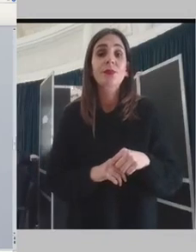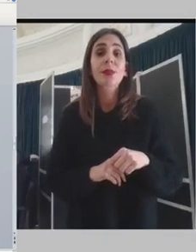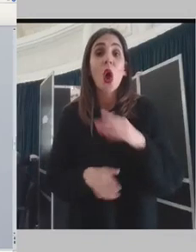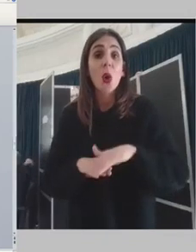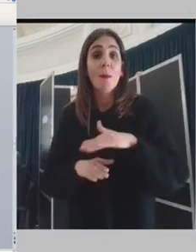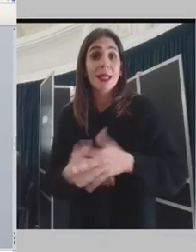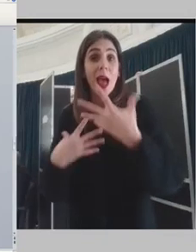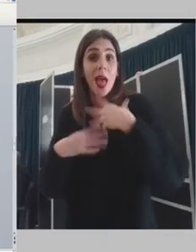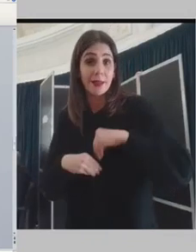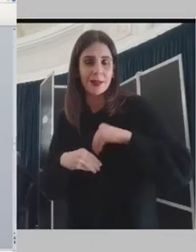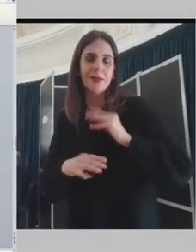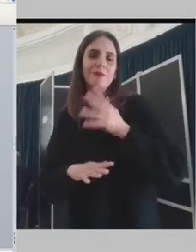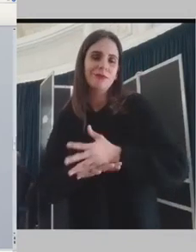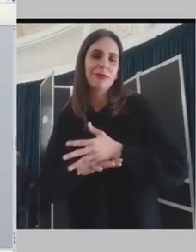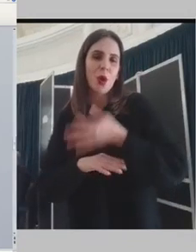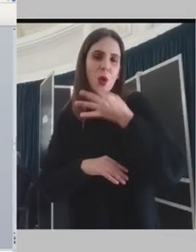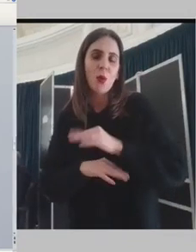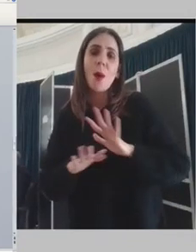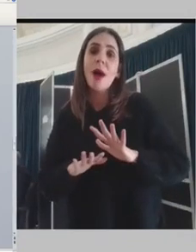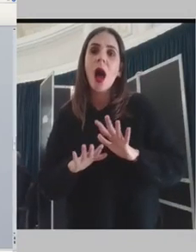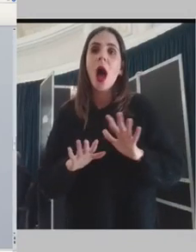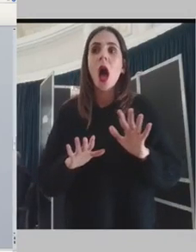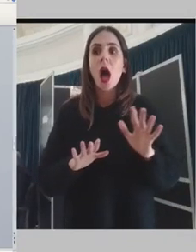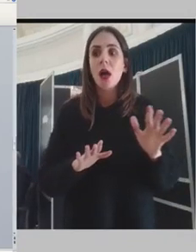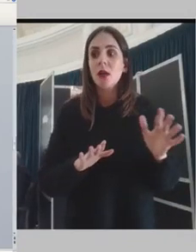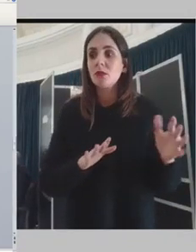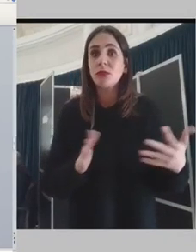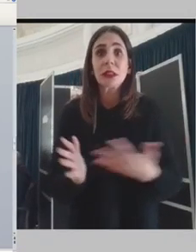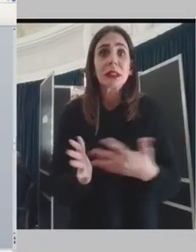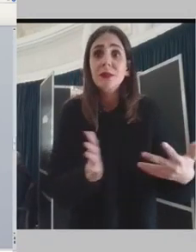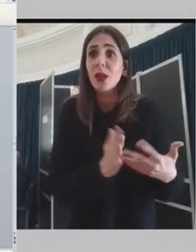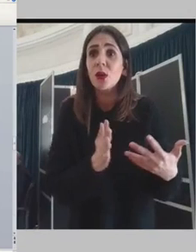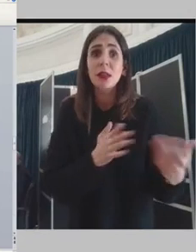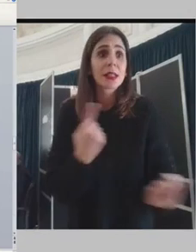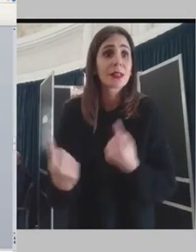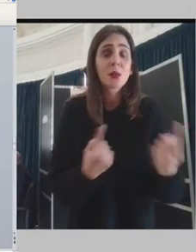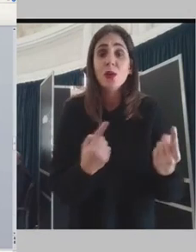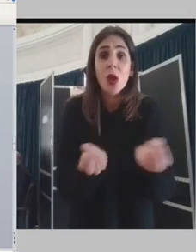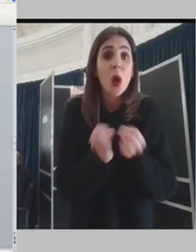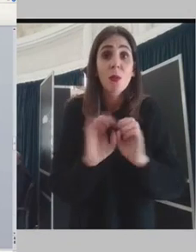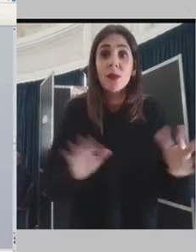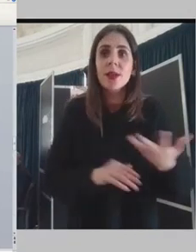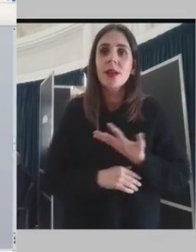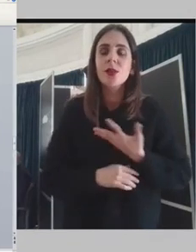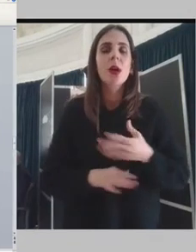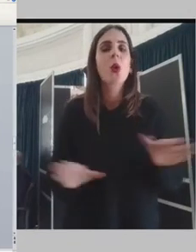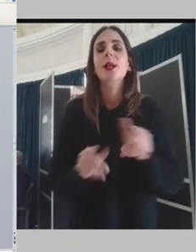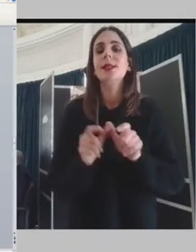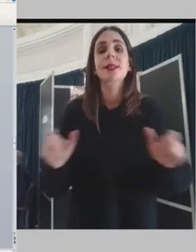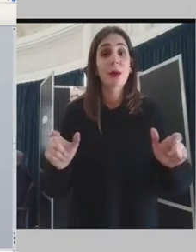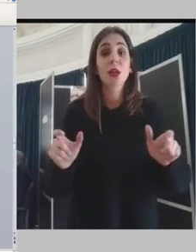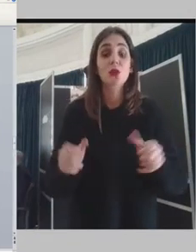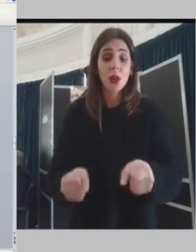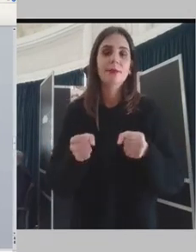necessità chiunque può utilizzare questo strumento salvavita perché è uno strumento che, sapete,